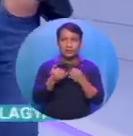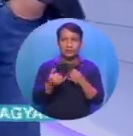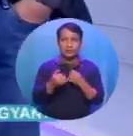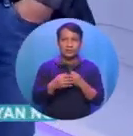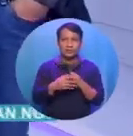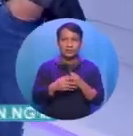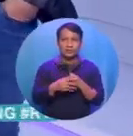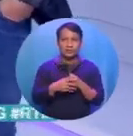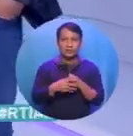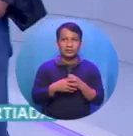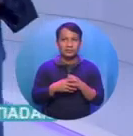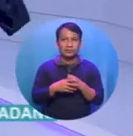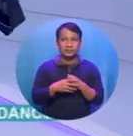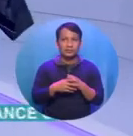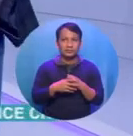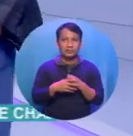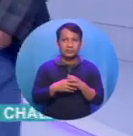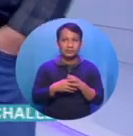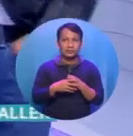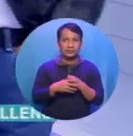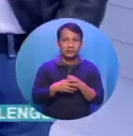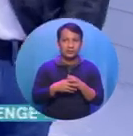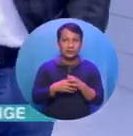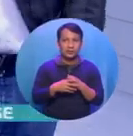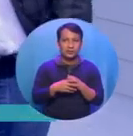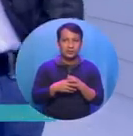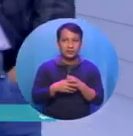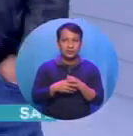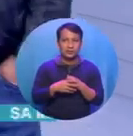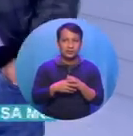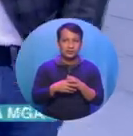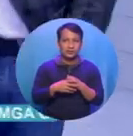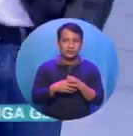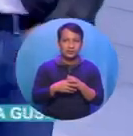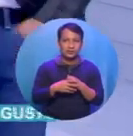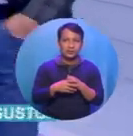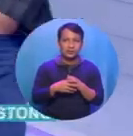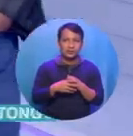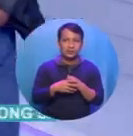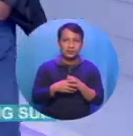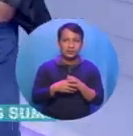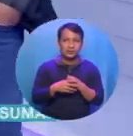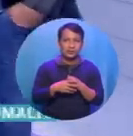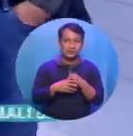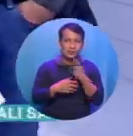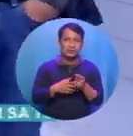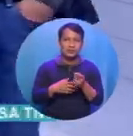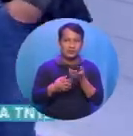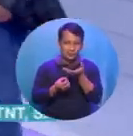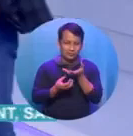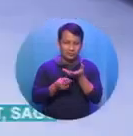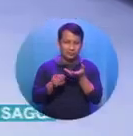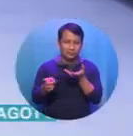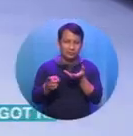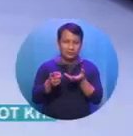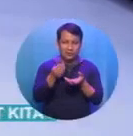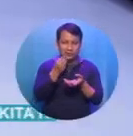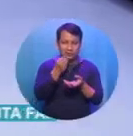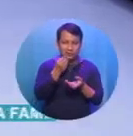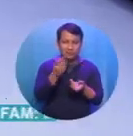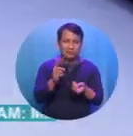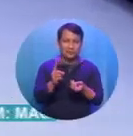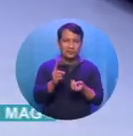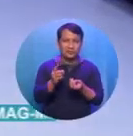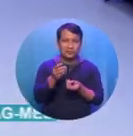tanghali? Ano po, magbibili po ng, ano lang po, luto na po. Luto? Anong klaseng luto, ulam na